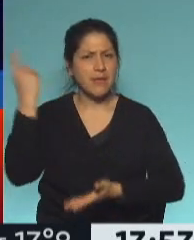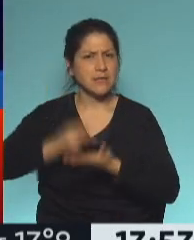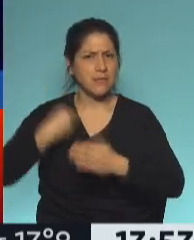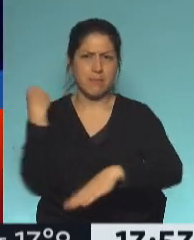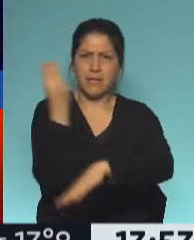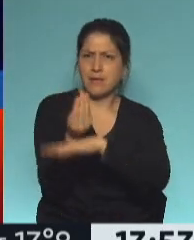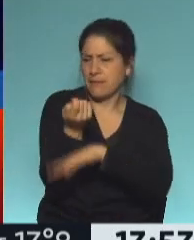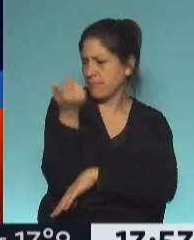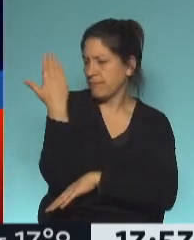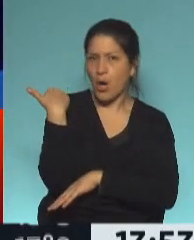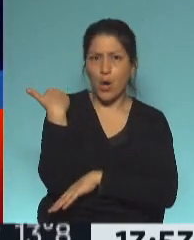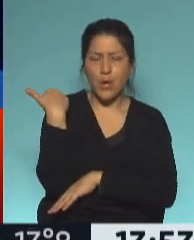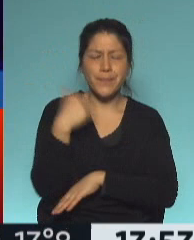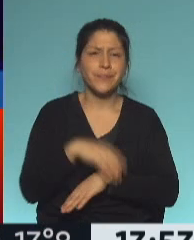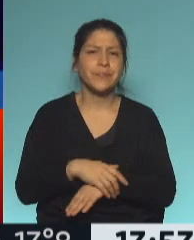اخیر به